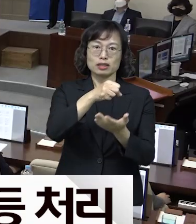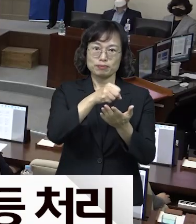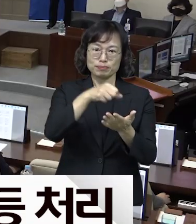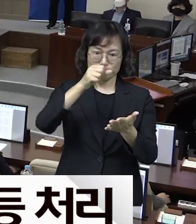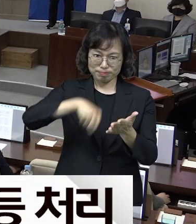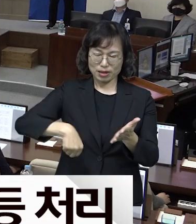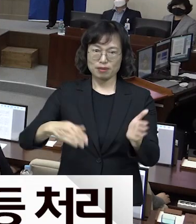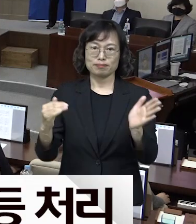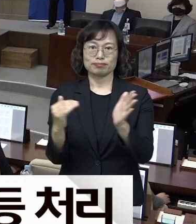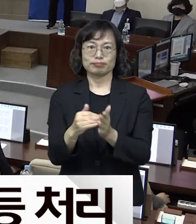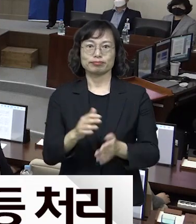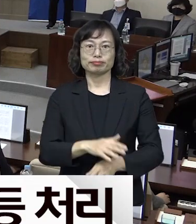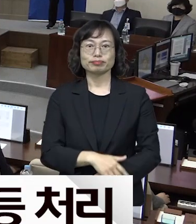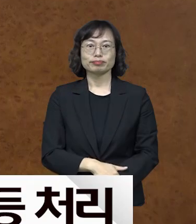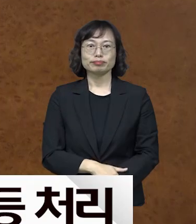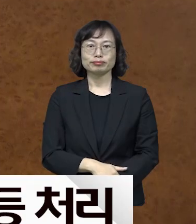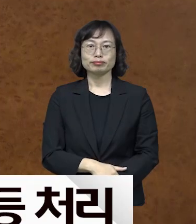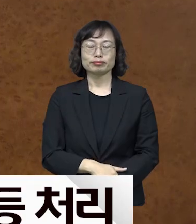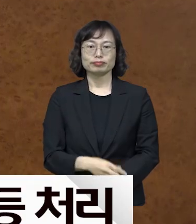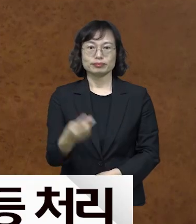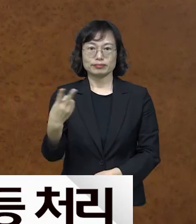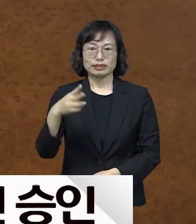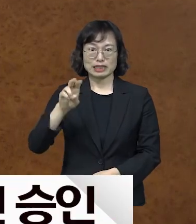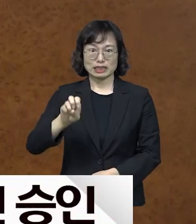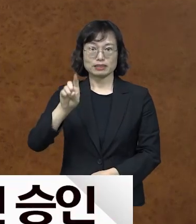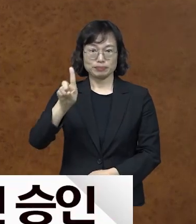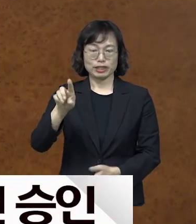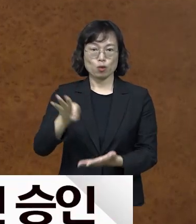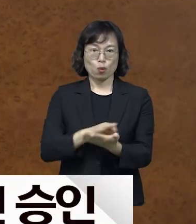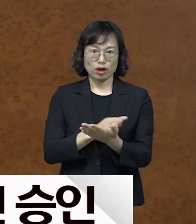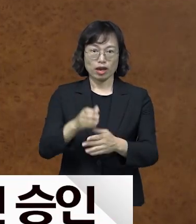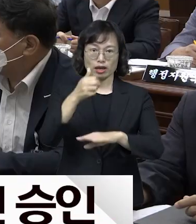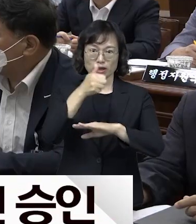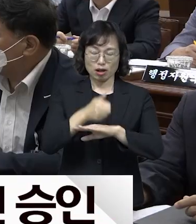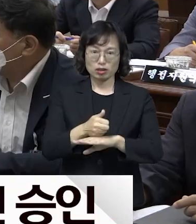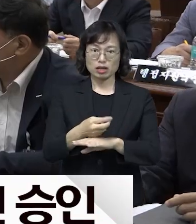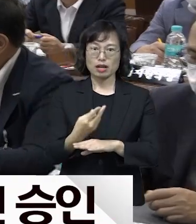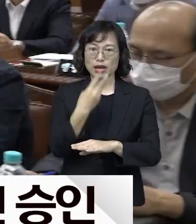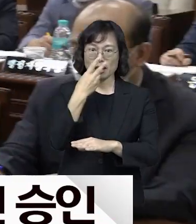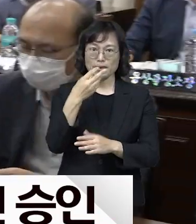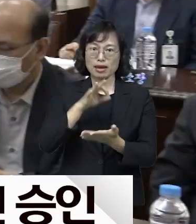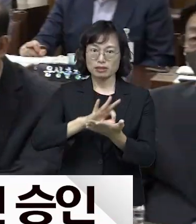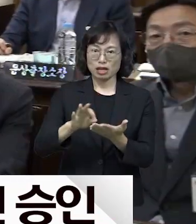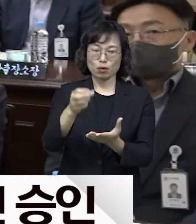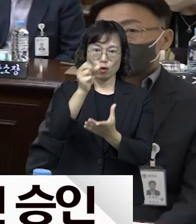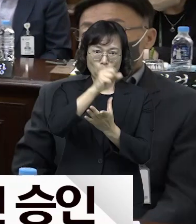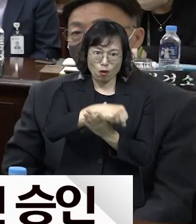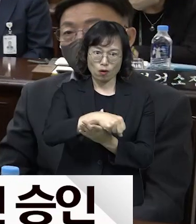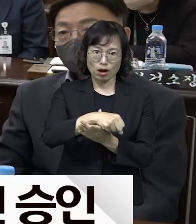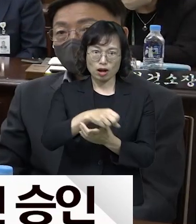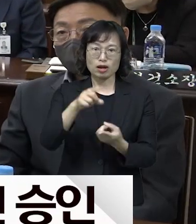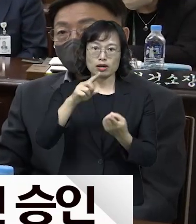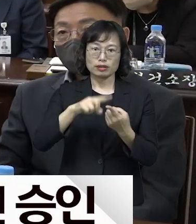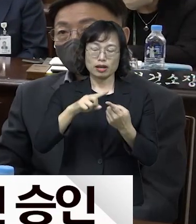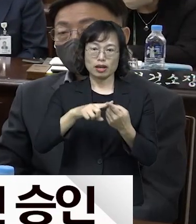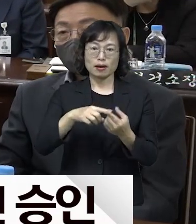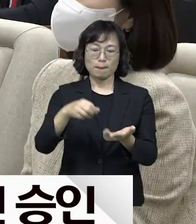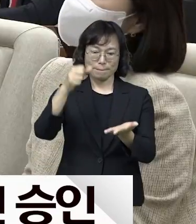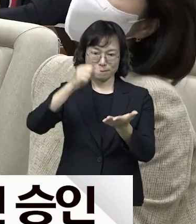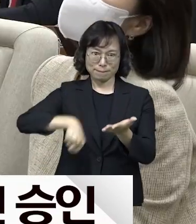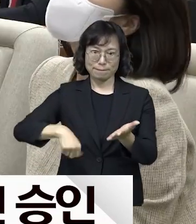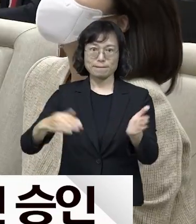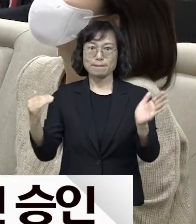처리했습니다. 시의회는 2021 회계연도 결산과 예비비 지출 승인의 건을 심사해 원안대로